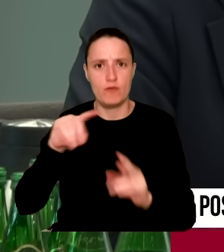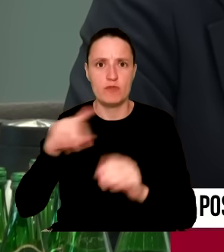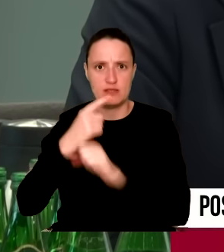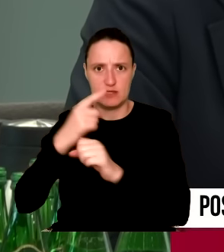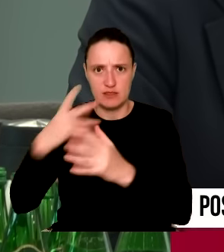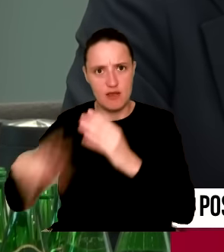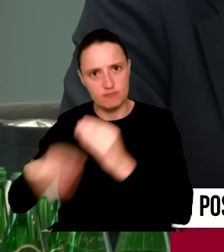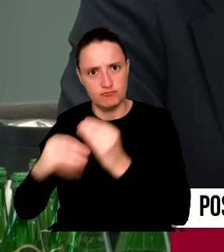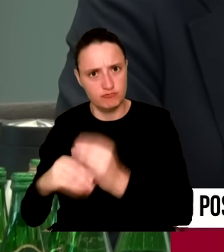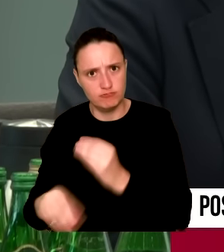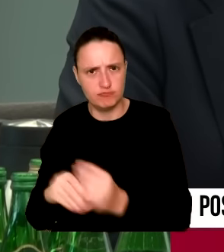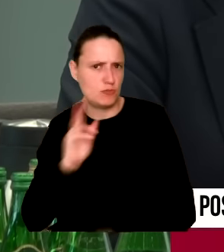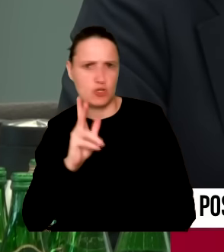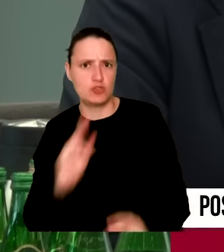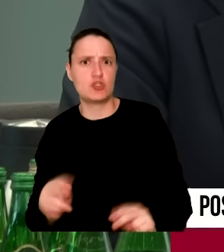16 kwietnia